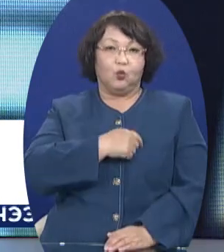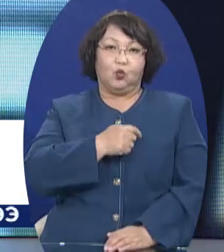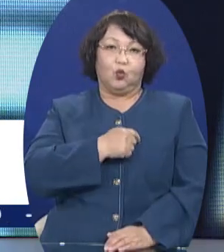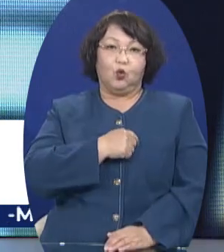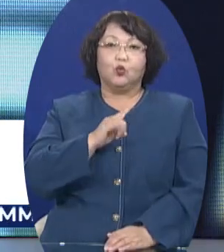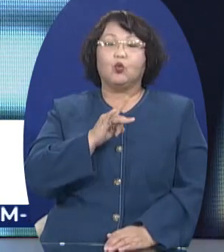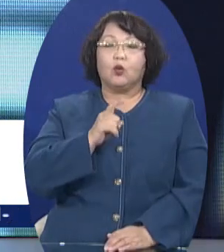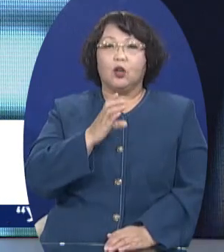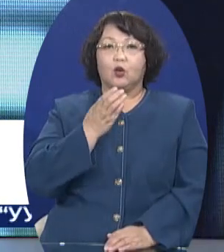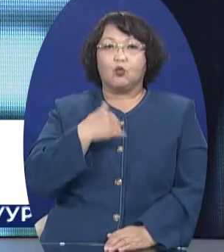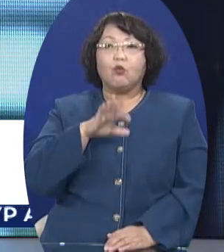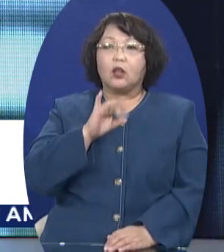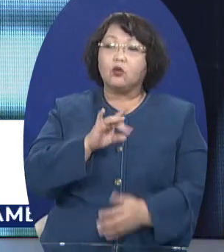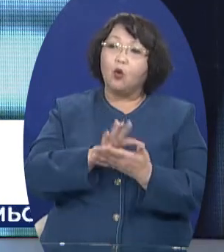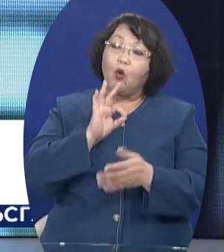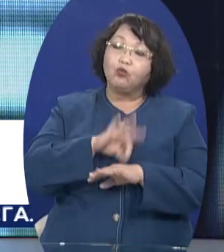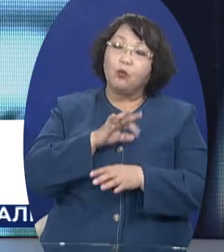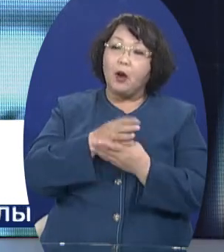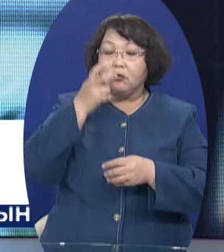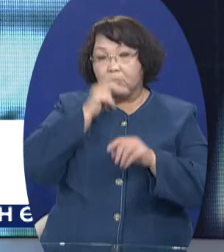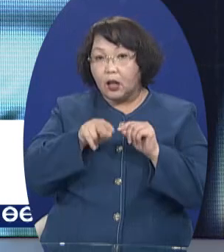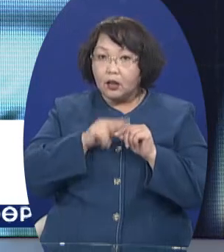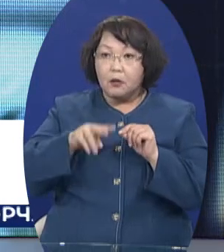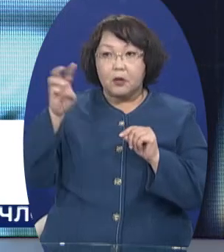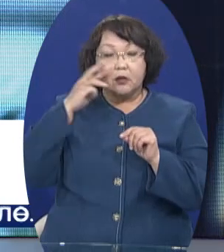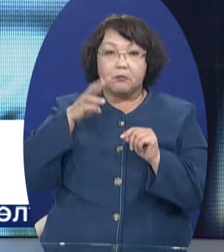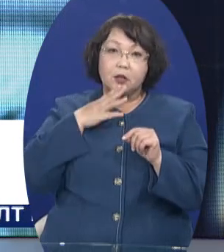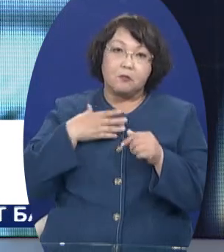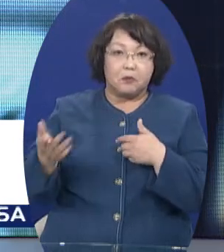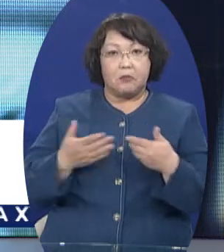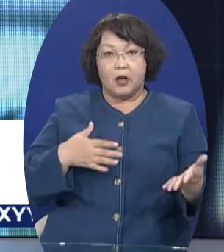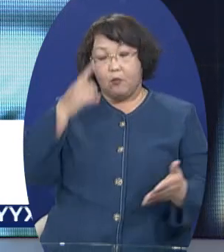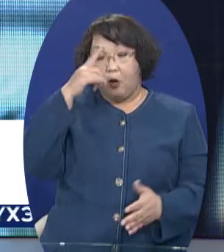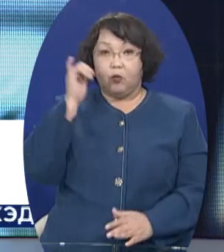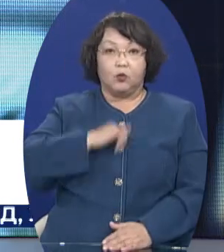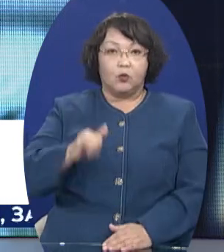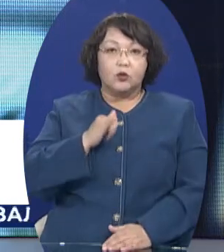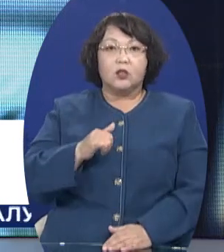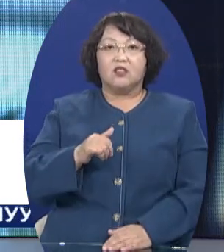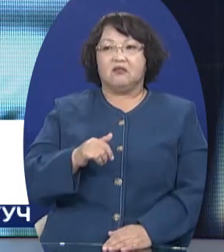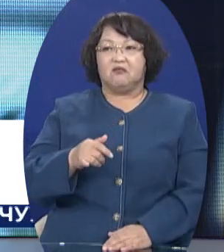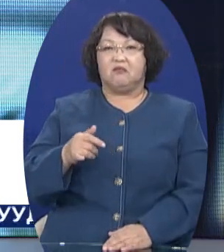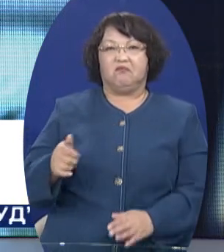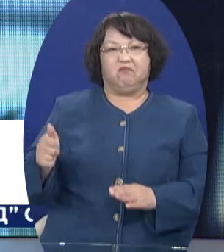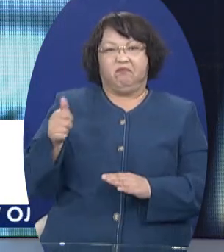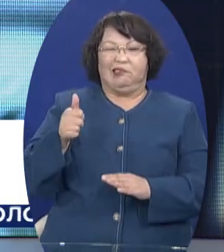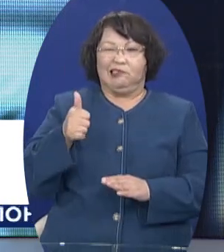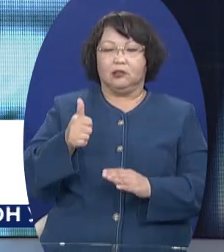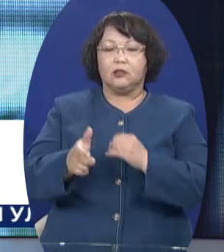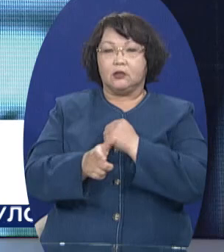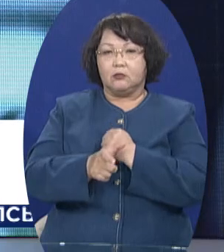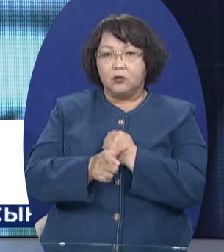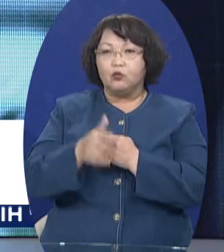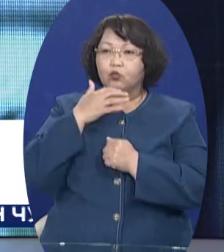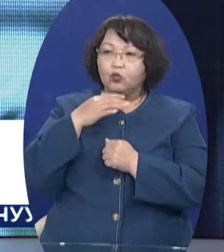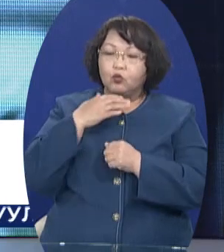сэргийлэх үзлэг онцлогоонд хамруулж мэдлэг мэдээлэл хүргэх зорилготой энэхүү аянд Монгол улсын тэргүүлэх болон зөвлөх зэргийн эмчнэр оролцож байна. Завхан аймагт